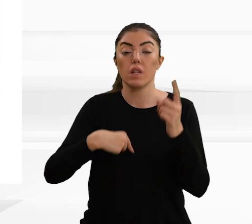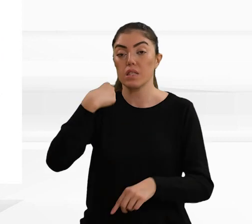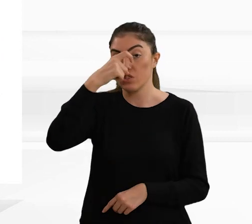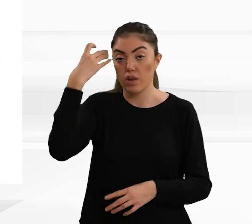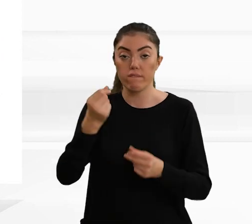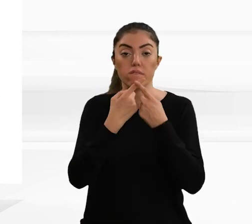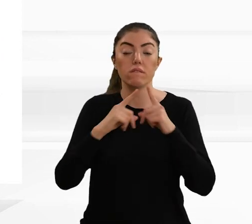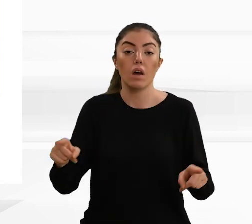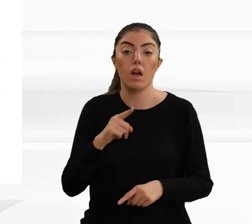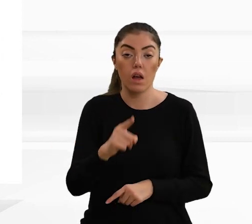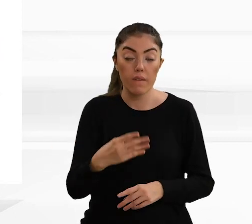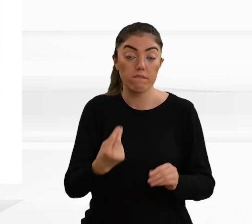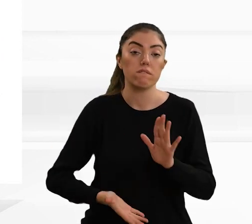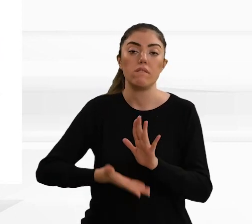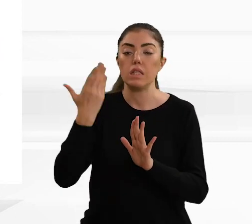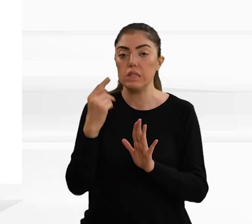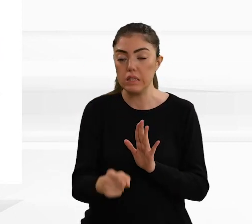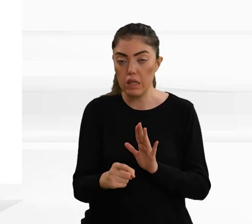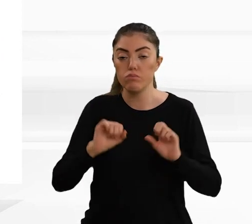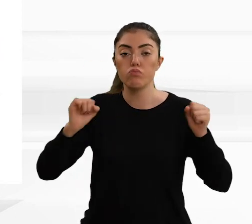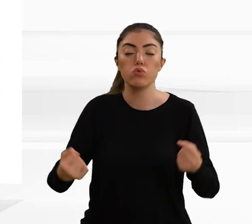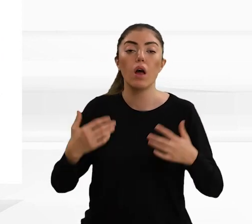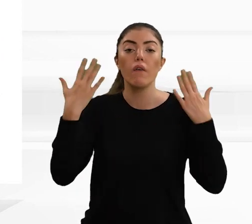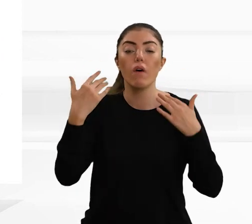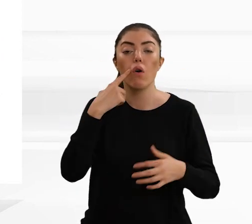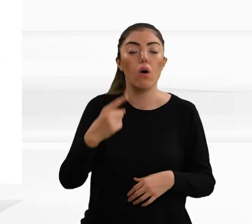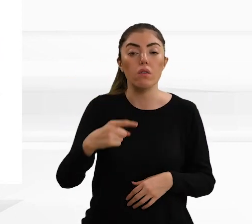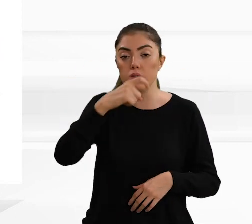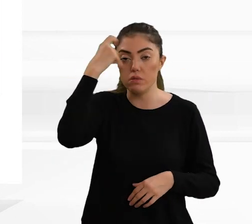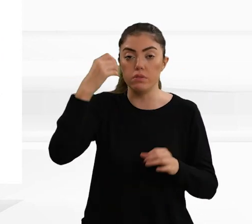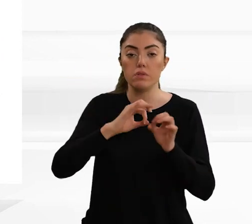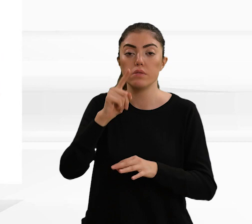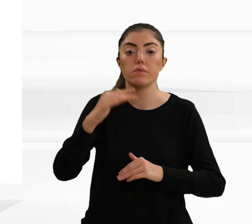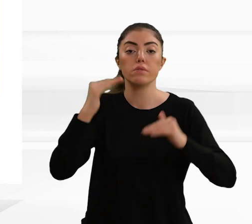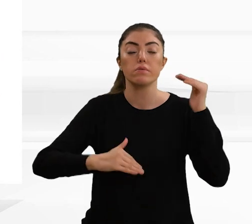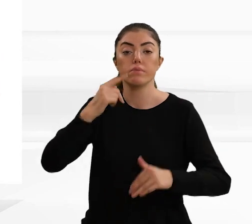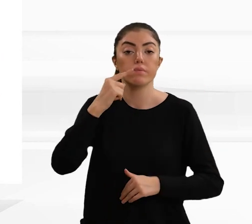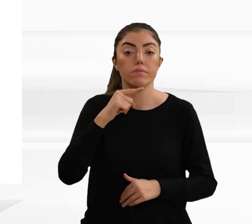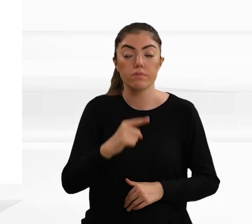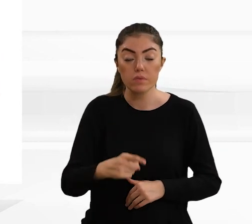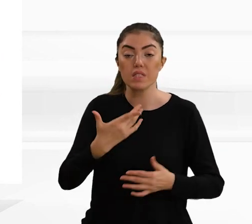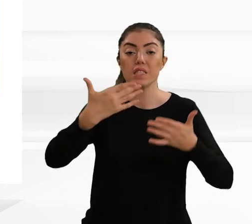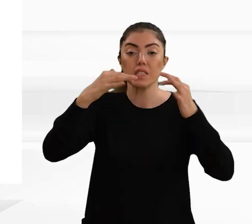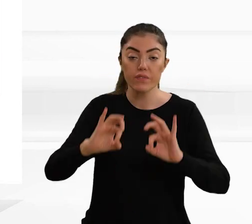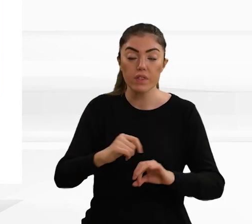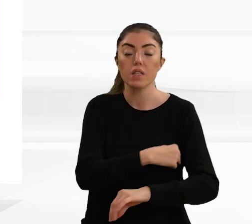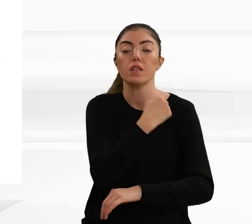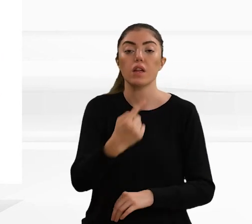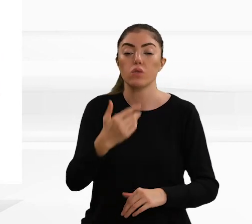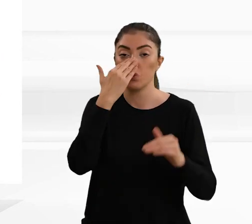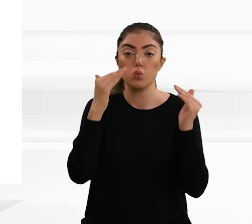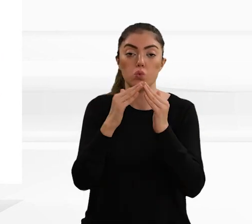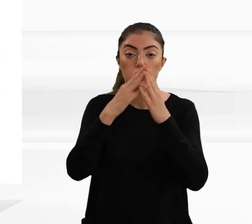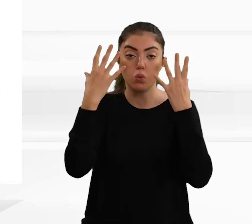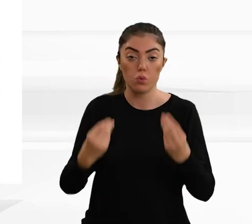sıcaklık farklarının fazla kış mevsiminin sıcaklık ortalamasının sıfır derece selsiyus